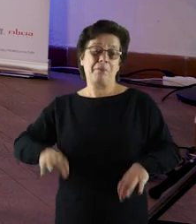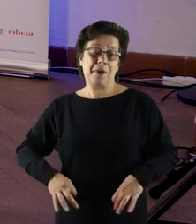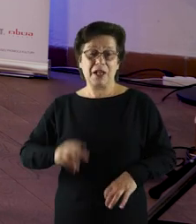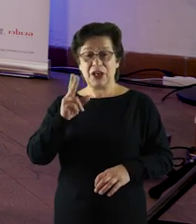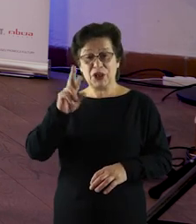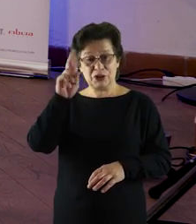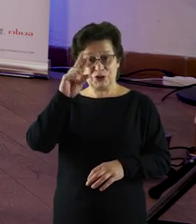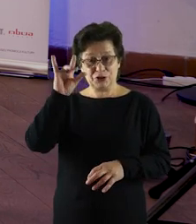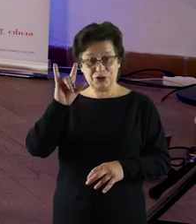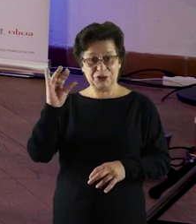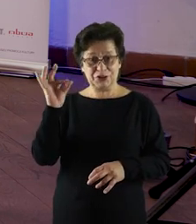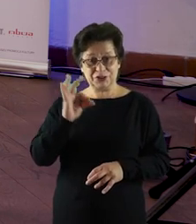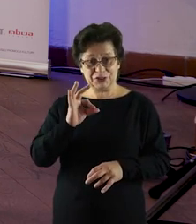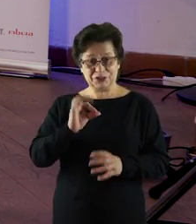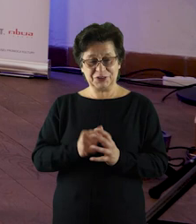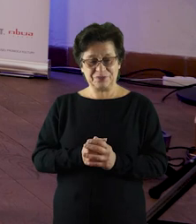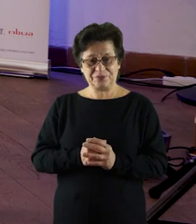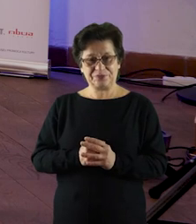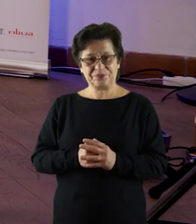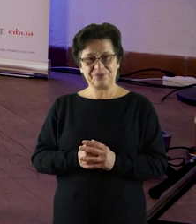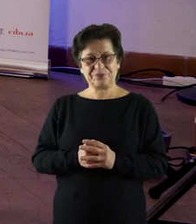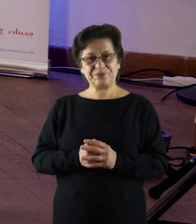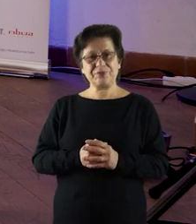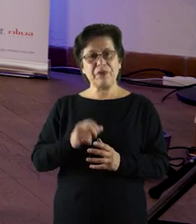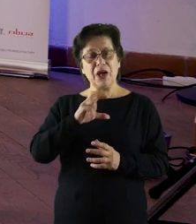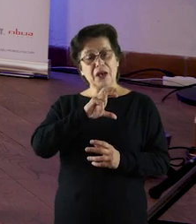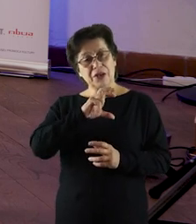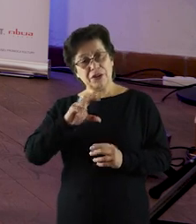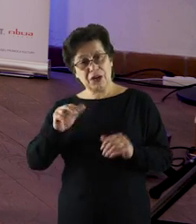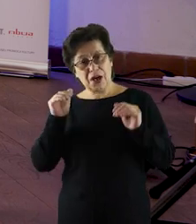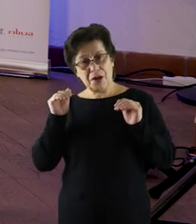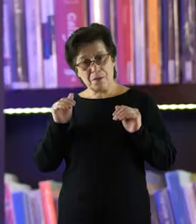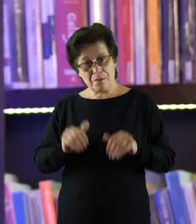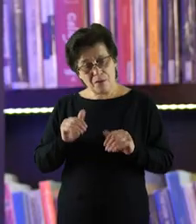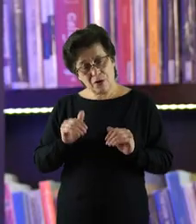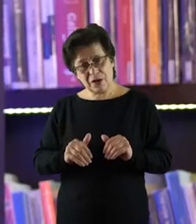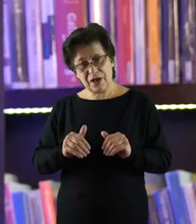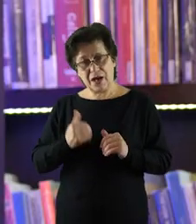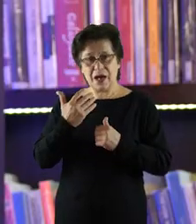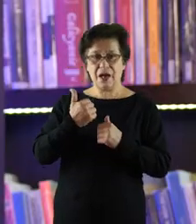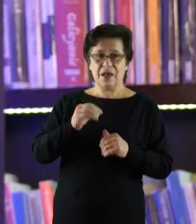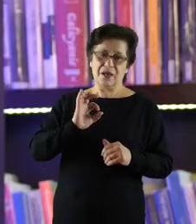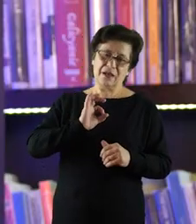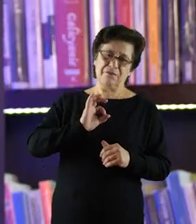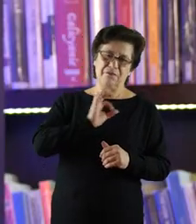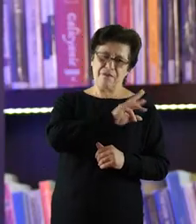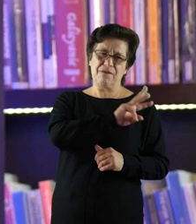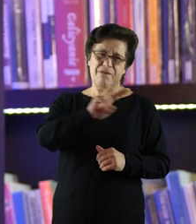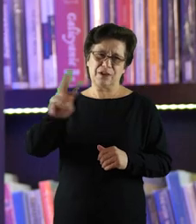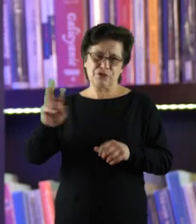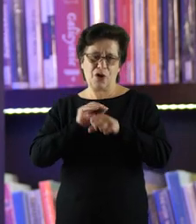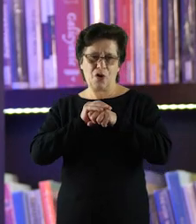zmieniałem. Tak, jest nam po prostu po drodze. Czy ja mogę liczyć na to, że jako wasza w pewnym sensie ziomalka usłyszę od